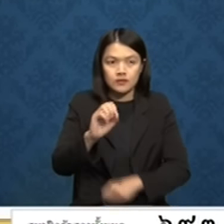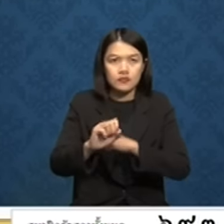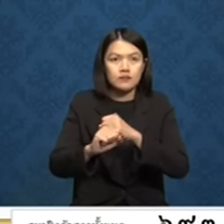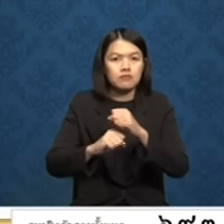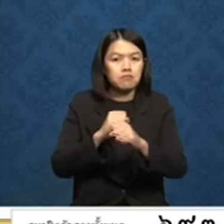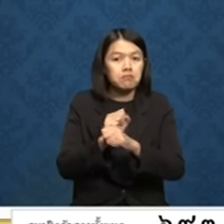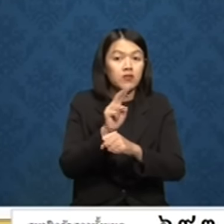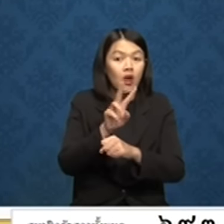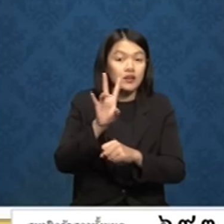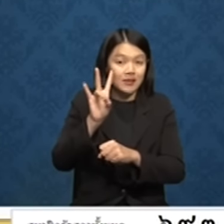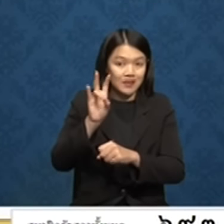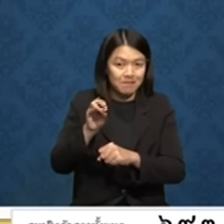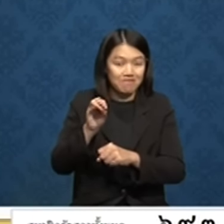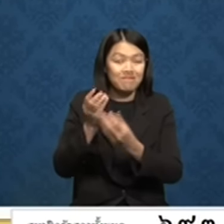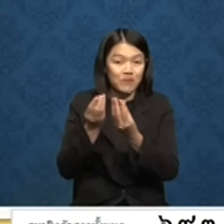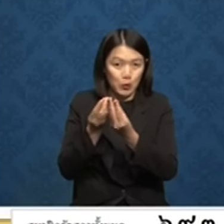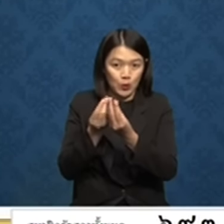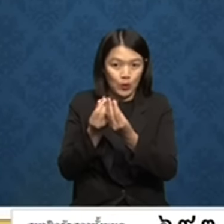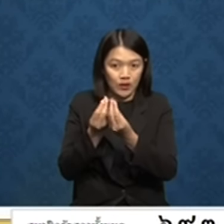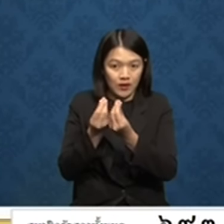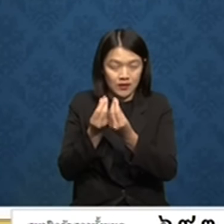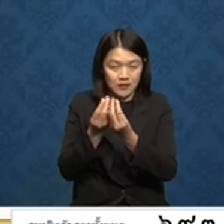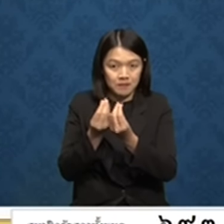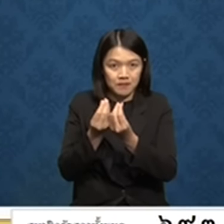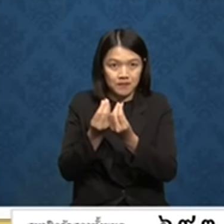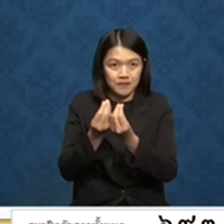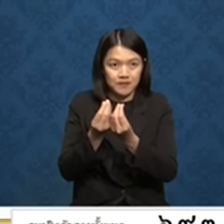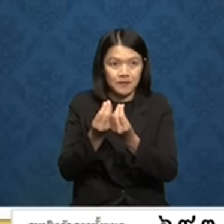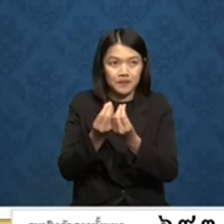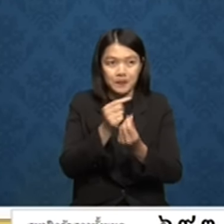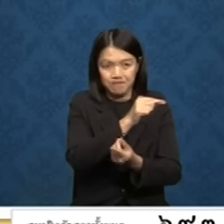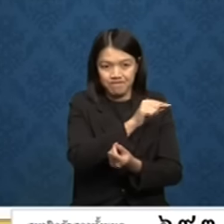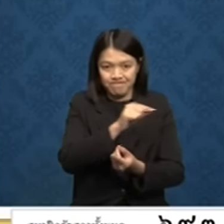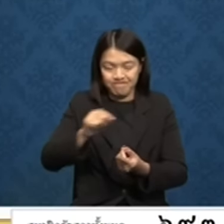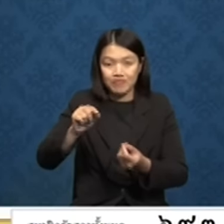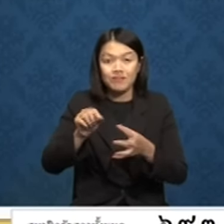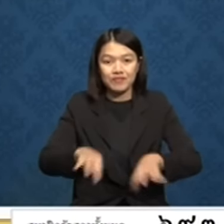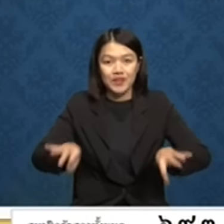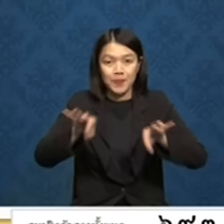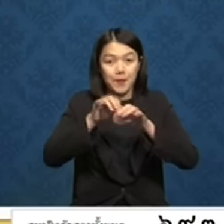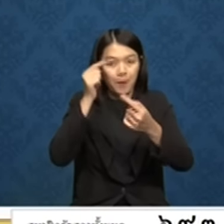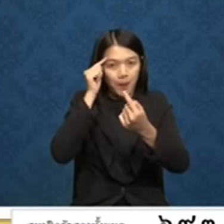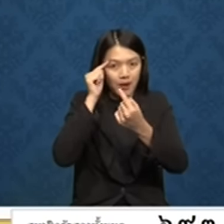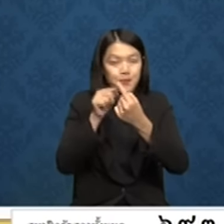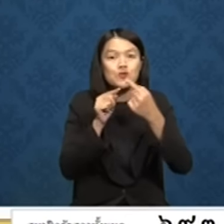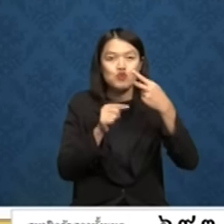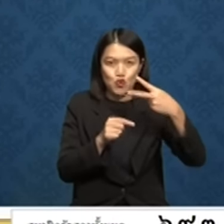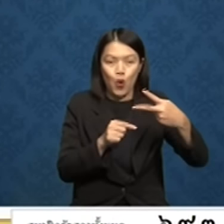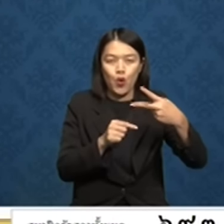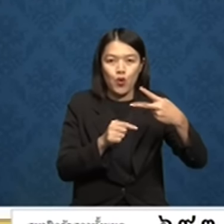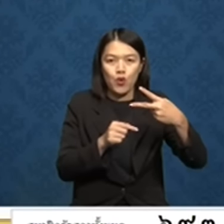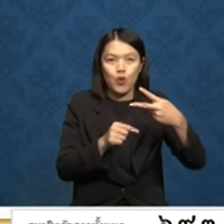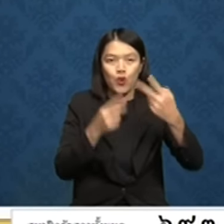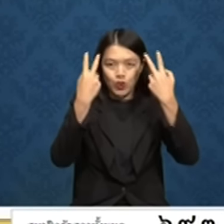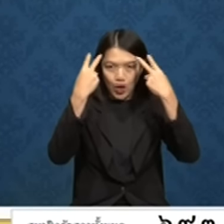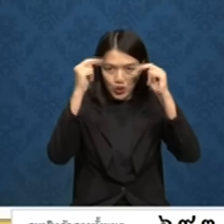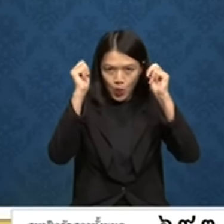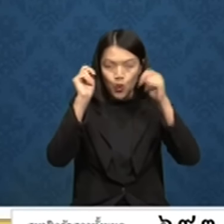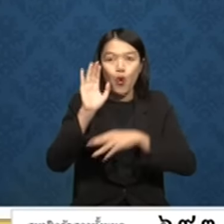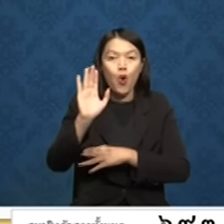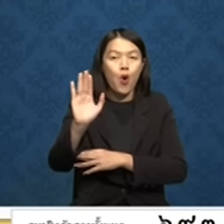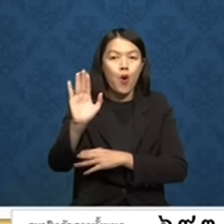2570คือตัวเลขที่เป็นการขีดเส้นที่สำคัญ2เป้าหมายครับเป็นเป้าหมายของท่านนายกรัฐมนตรีด้วย